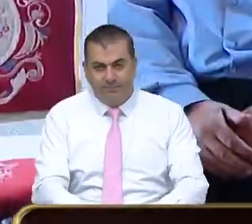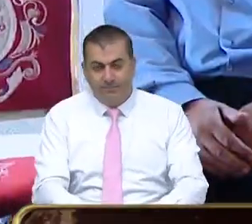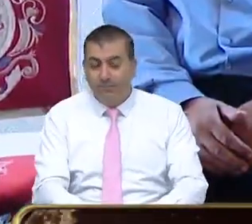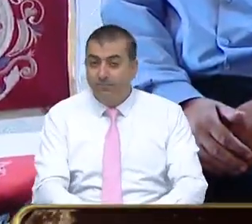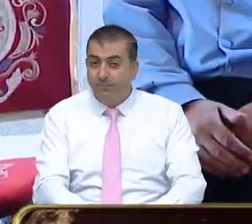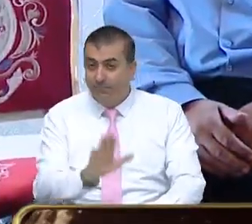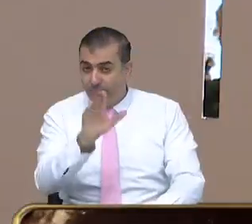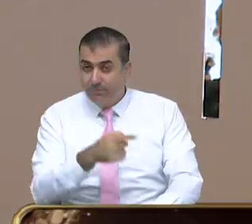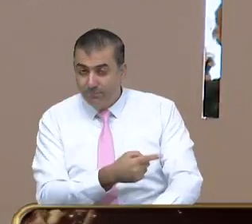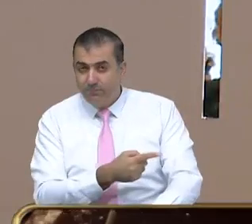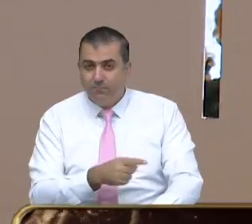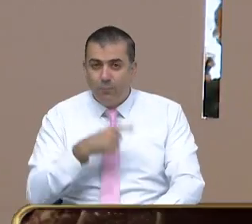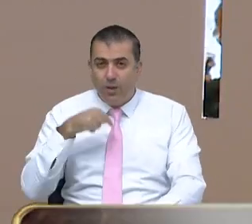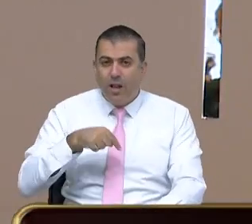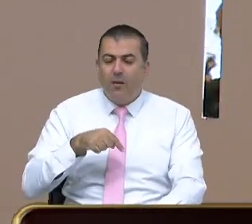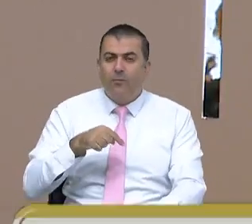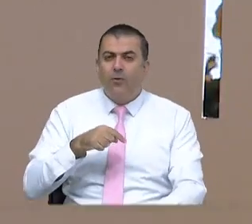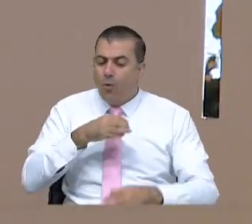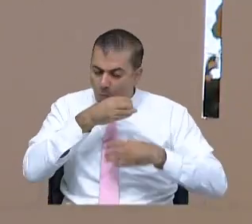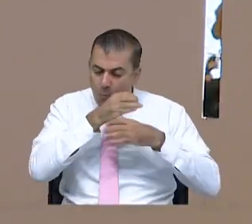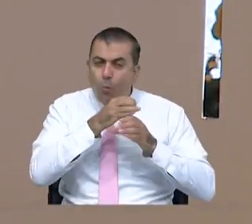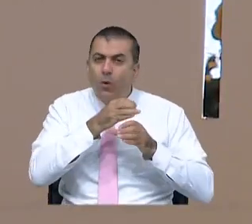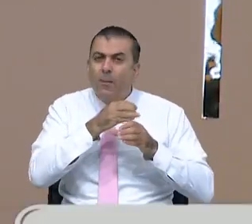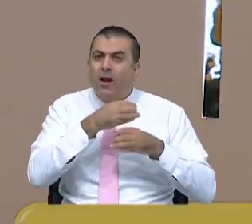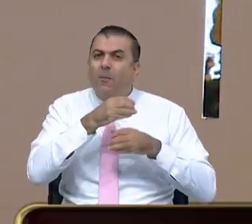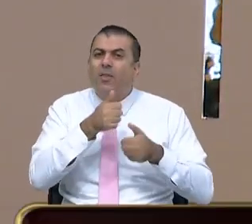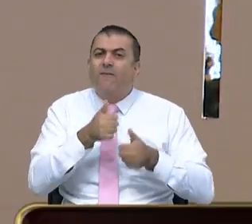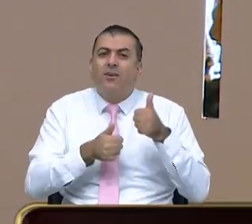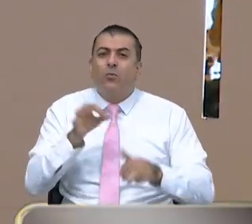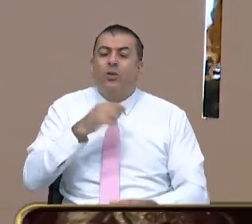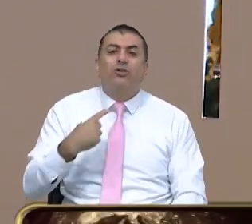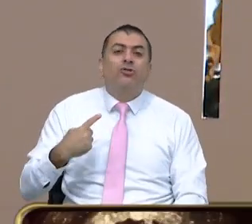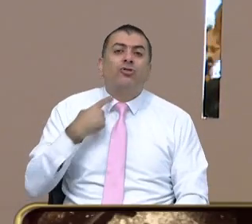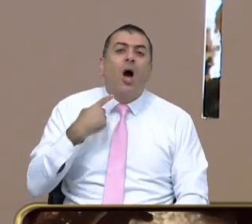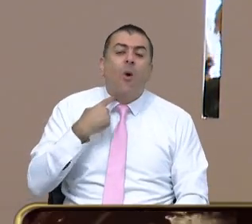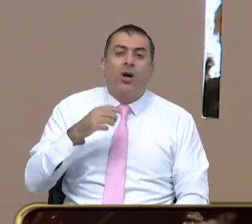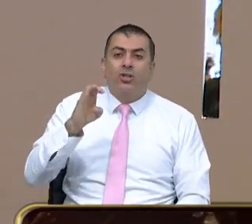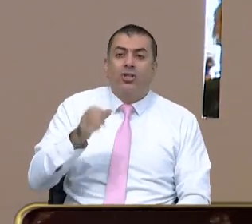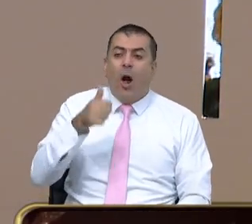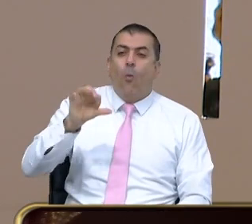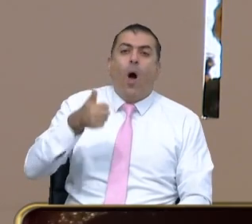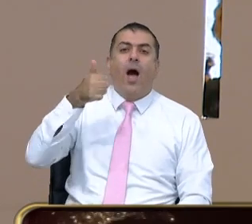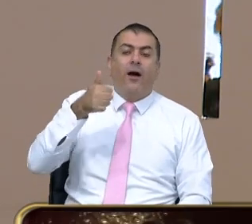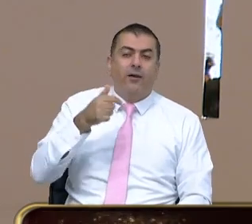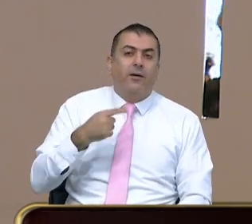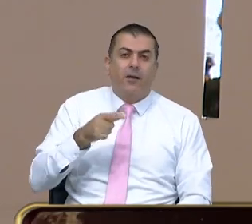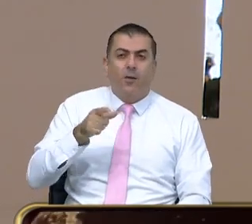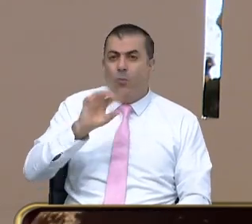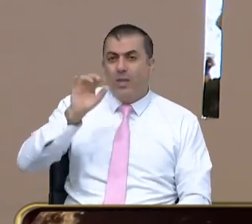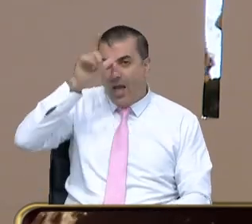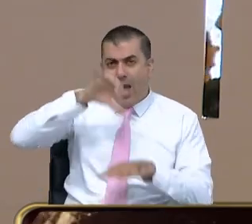هذا المختبر موجود الان في جاوا وهناك ايضا مختبر الاسبوع القادم سيتم تركيبه